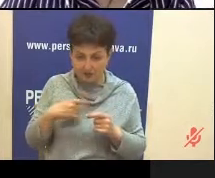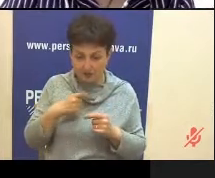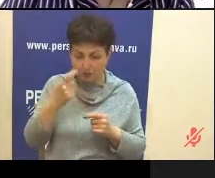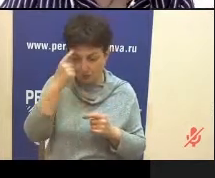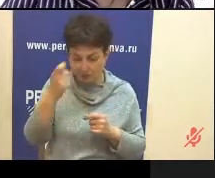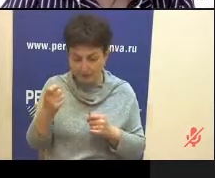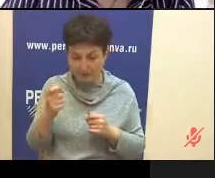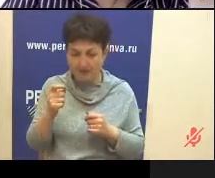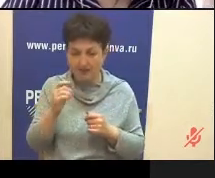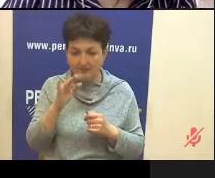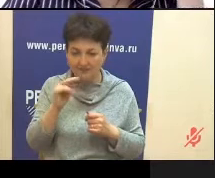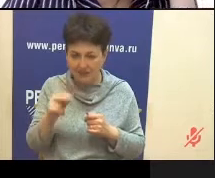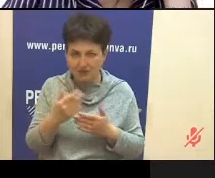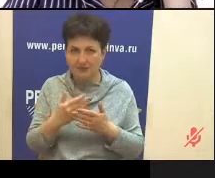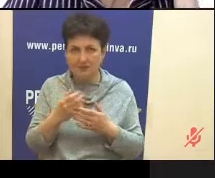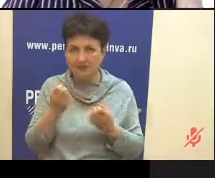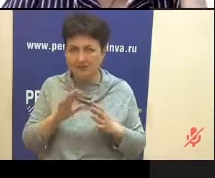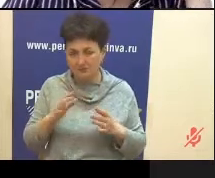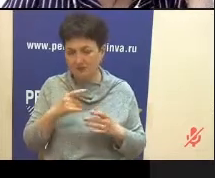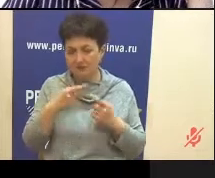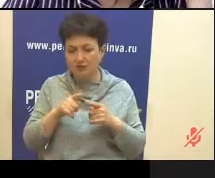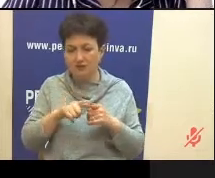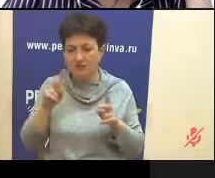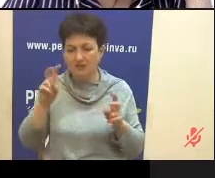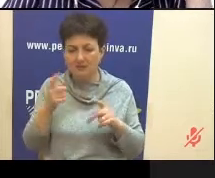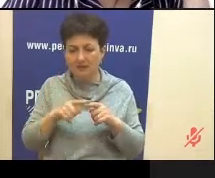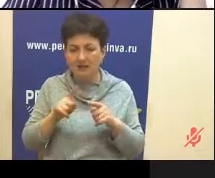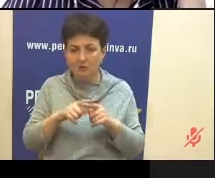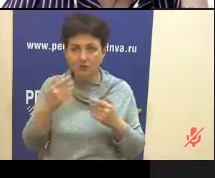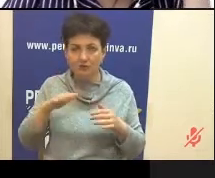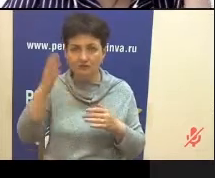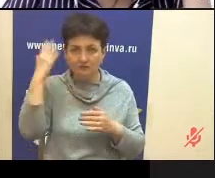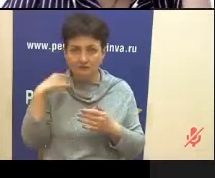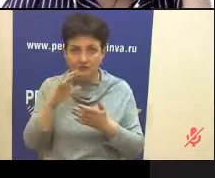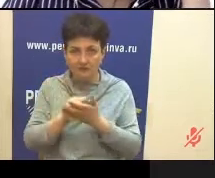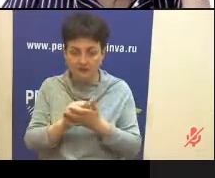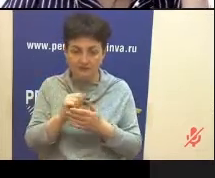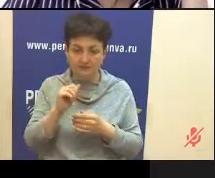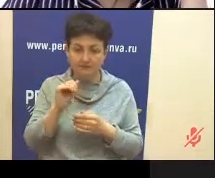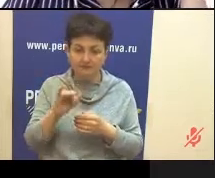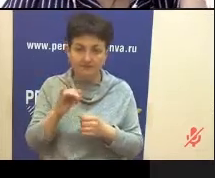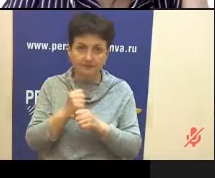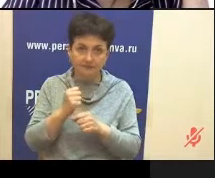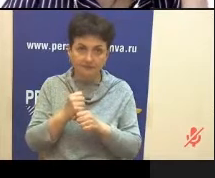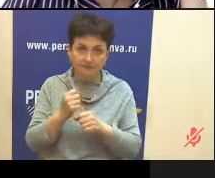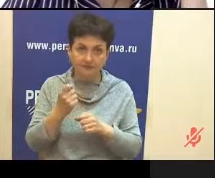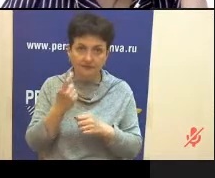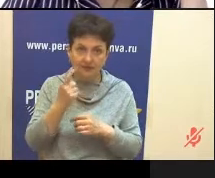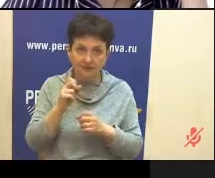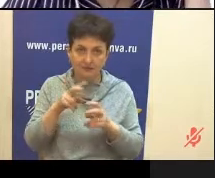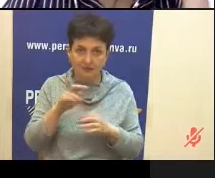не будет. Я уже упоминала о ВИЧ, упоминала неспроста, потому что это тема, которой мы уже давно занимаемся